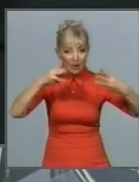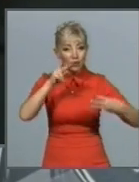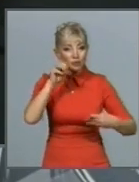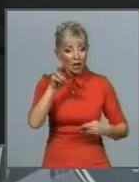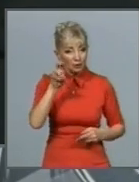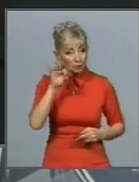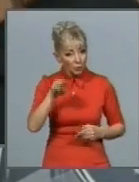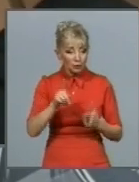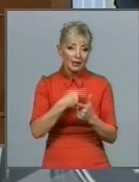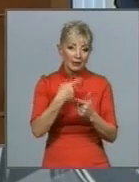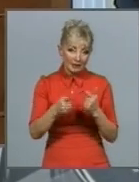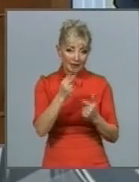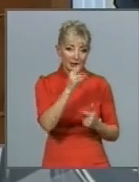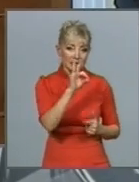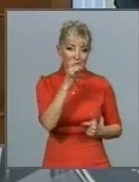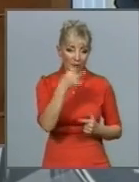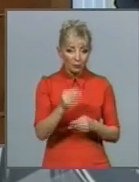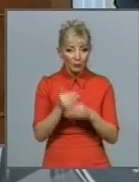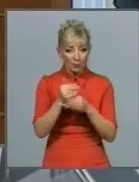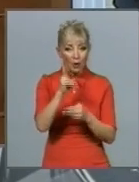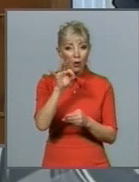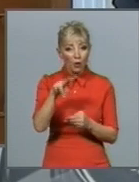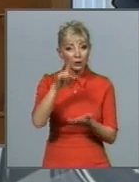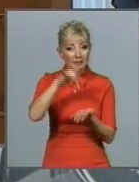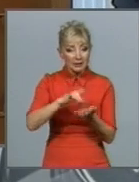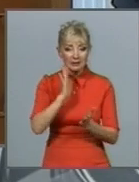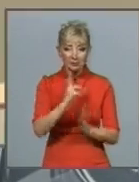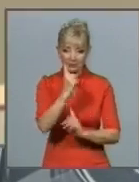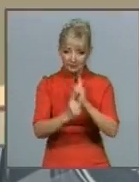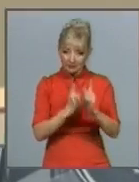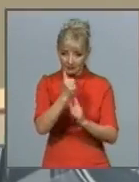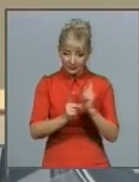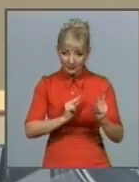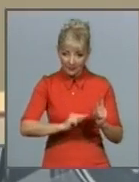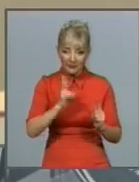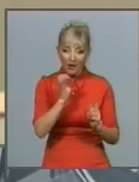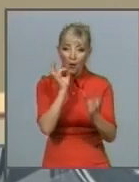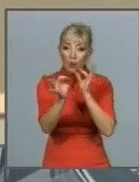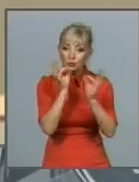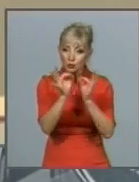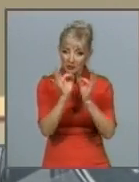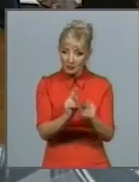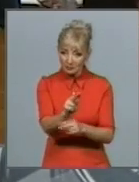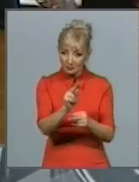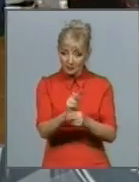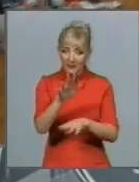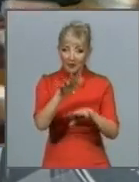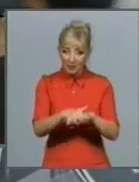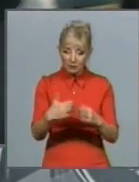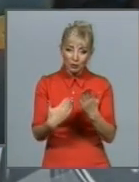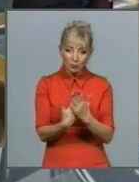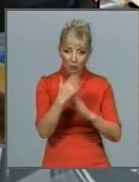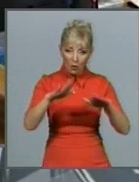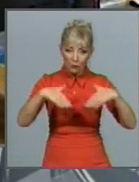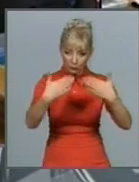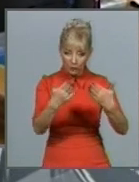допомогою цифрового помічника. Кол-центри будуть перепрофільовані на консультативну функцію. Банки представлять нові інтегровані